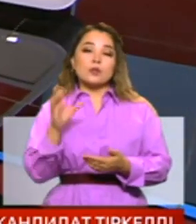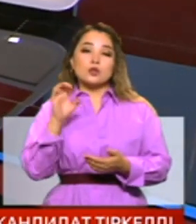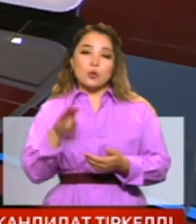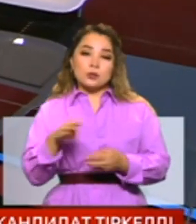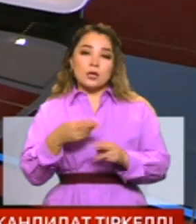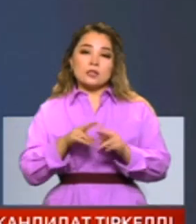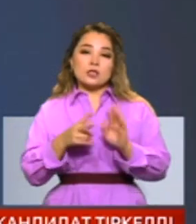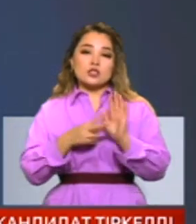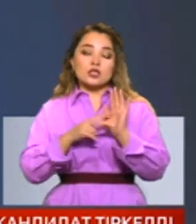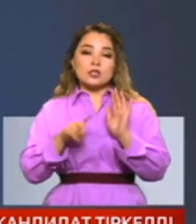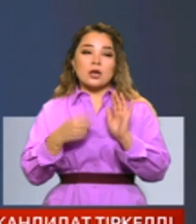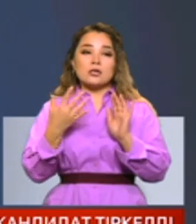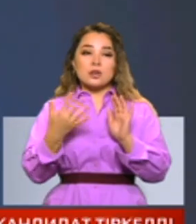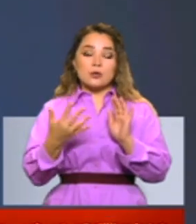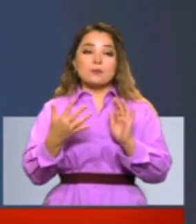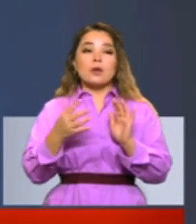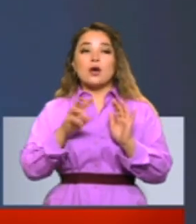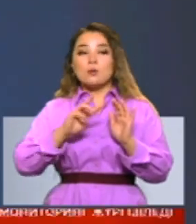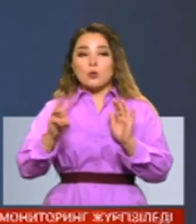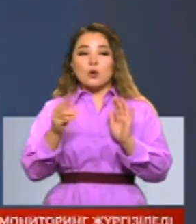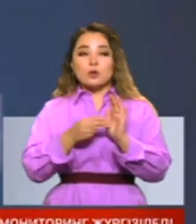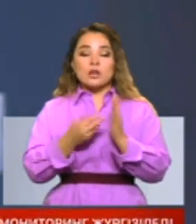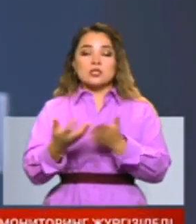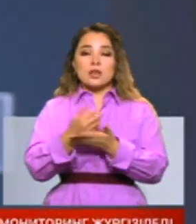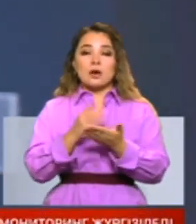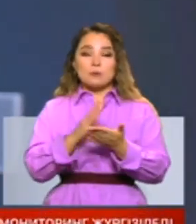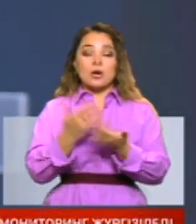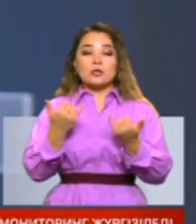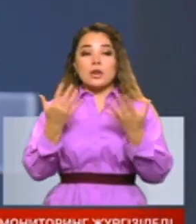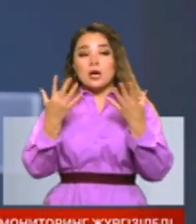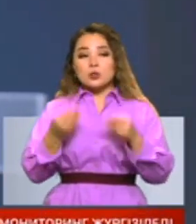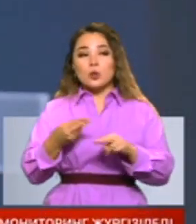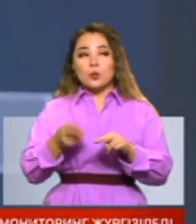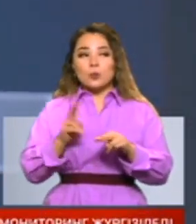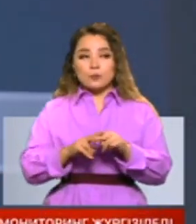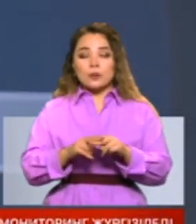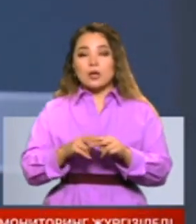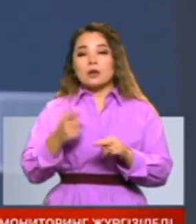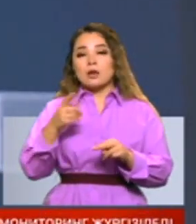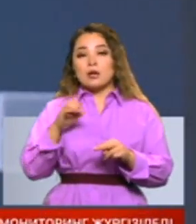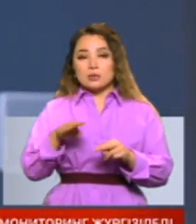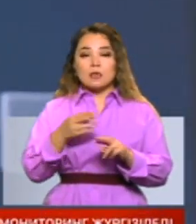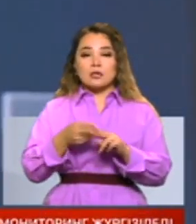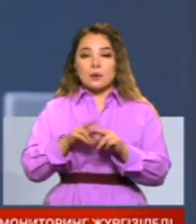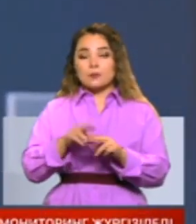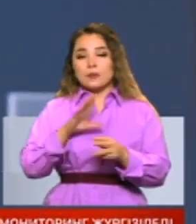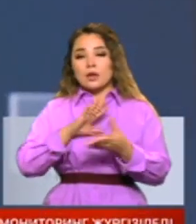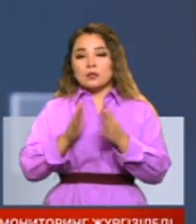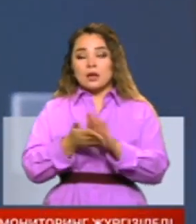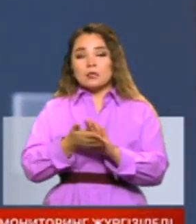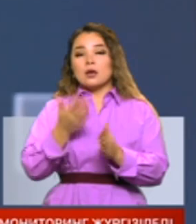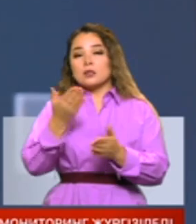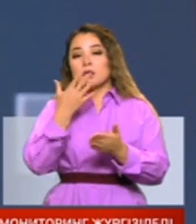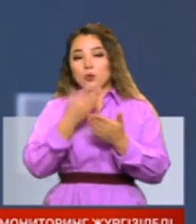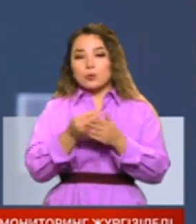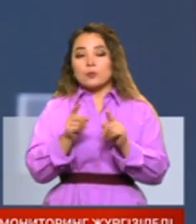шотта 7,5 миллионға жуық ақша жиналып қалады. Қазіргі таңда бұл гранттарға альтернатива